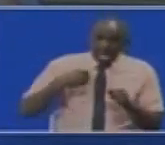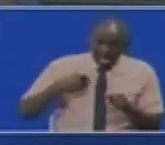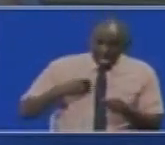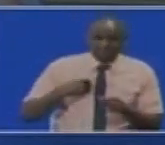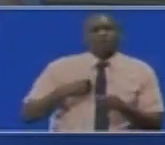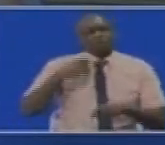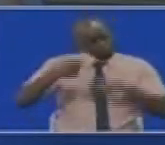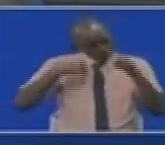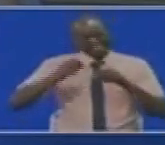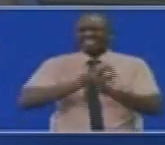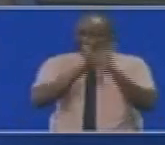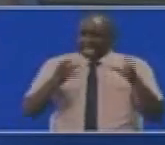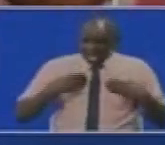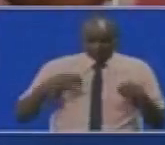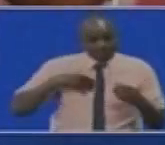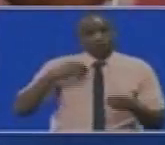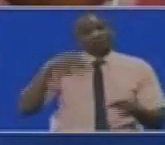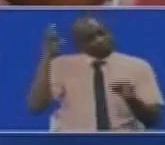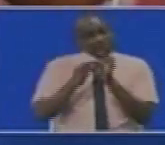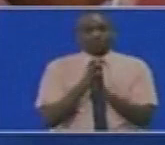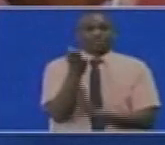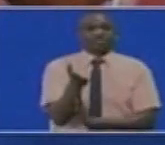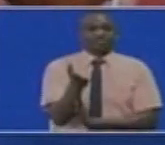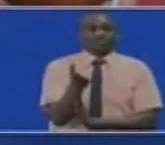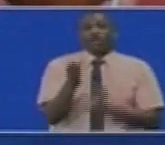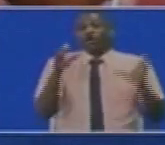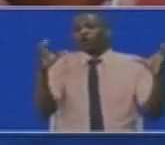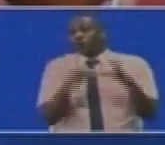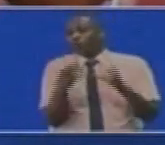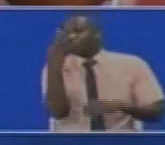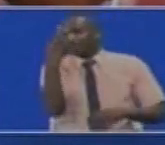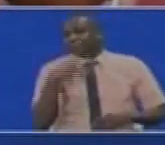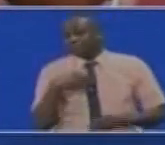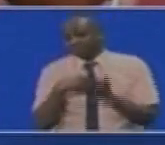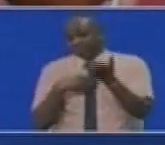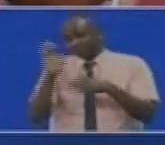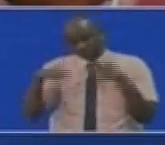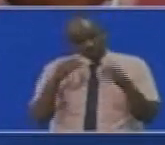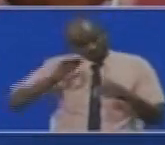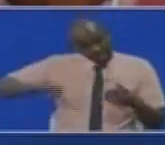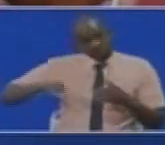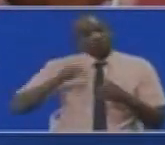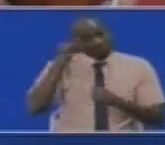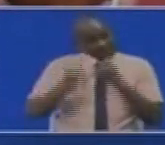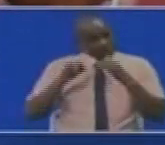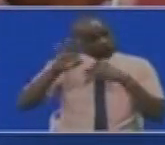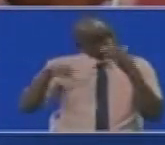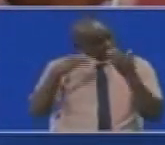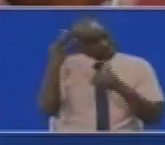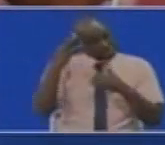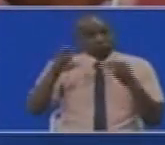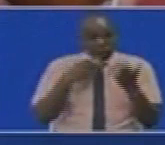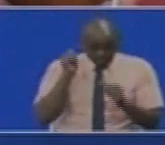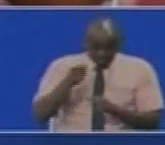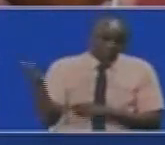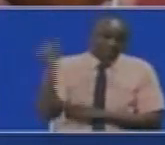credible process in which people have faith in. Kikundi cha watatu wa mwisho waliopendekezwa kwa ukamishna wa IEBC